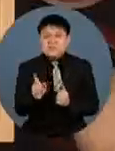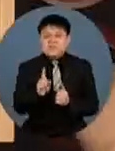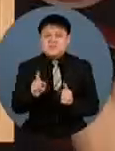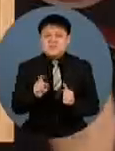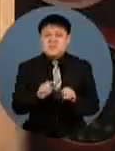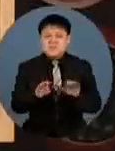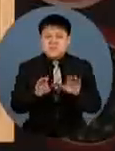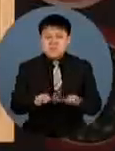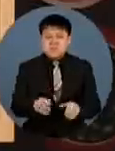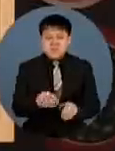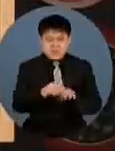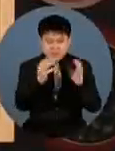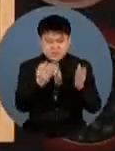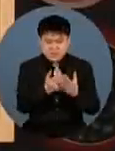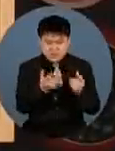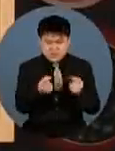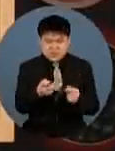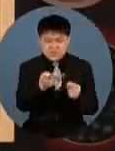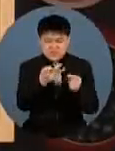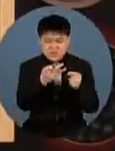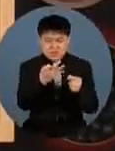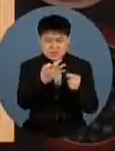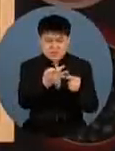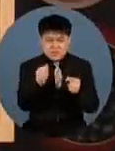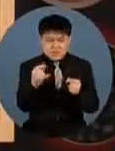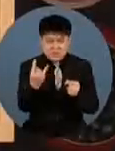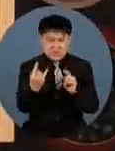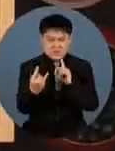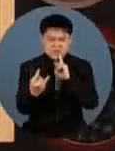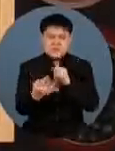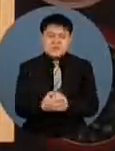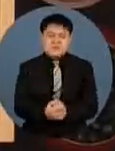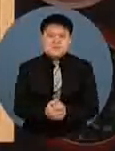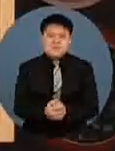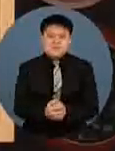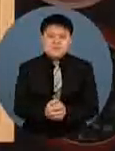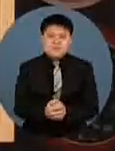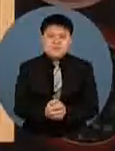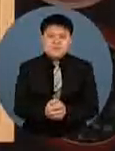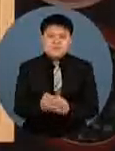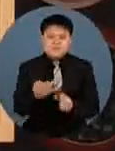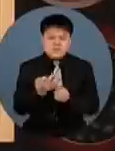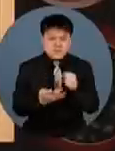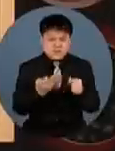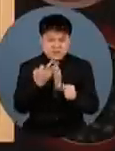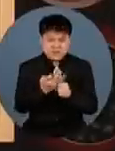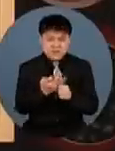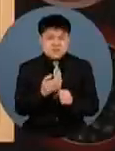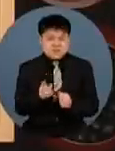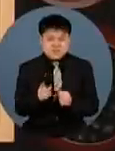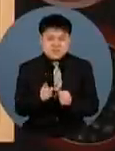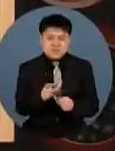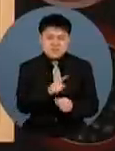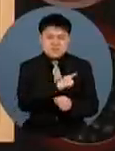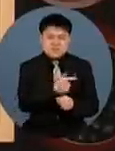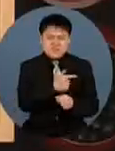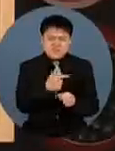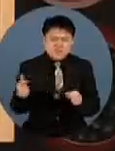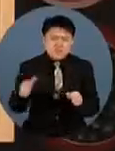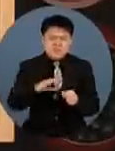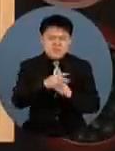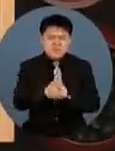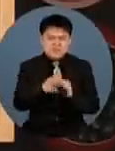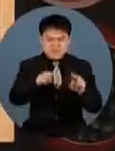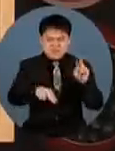올해 제14회를 맞이하고 있습니다. 네. 뭐, 가장 큰 세계대회의 그 양대 산맥이라고